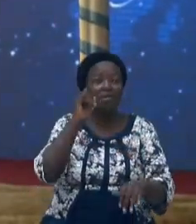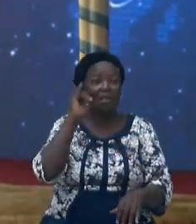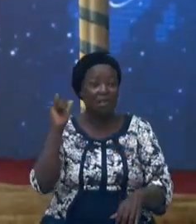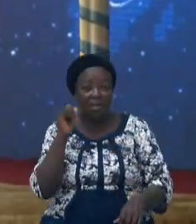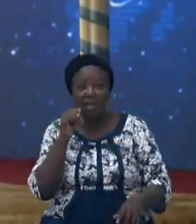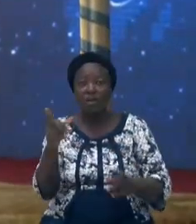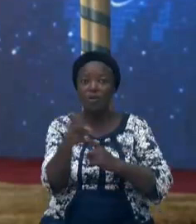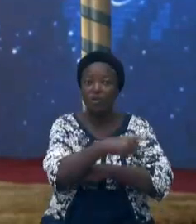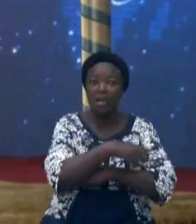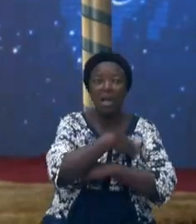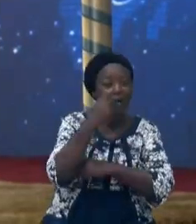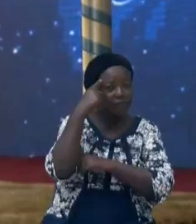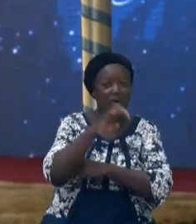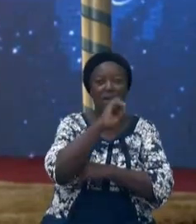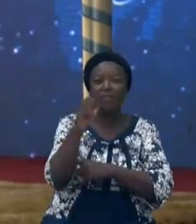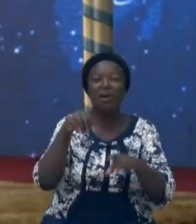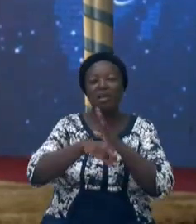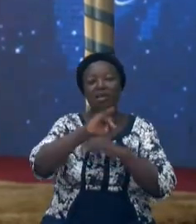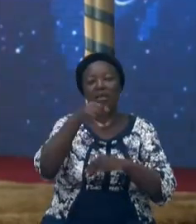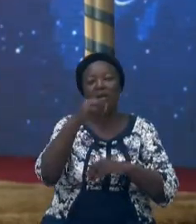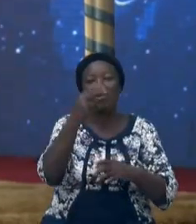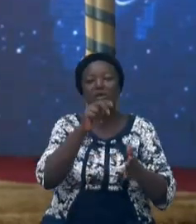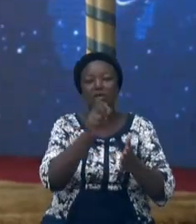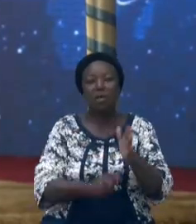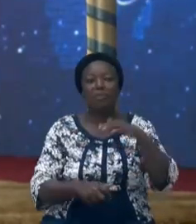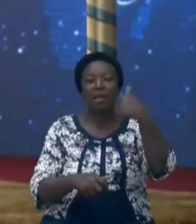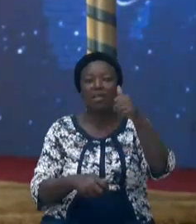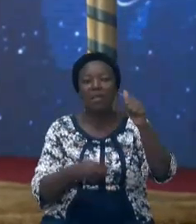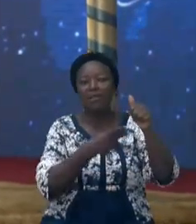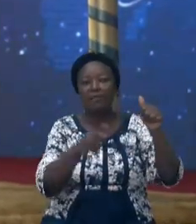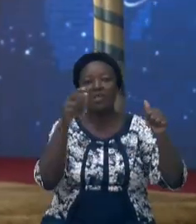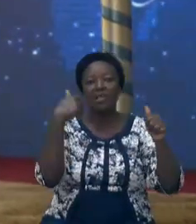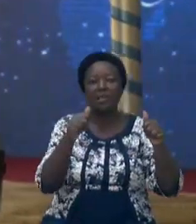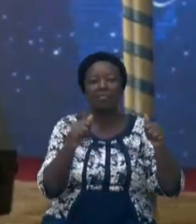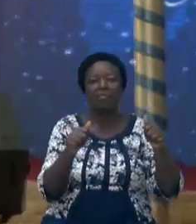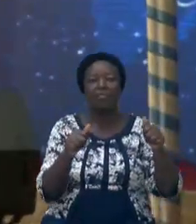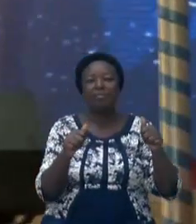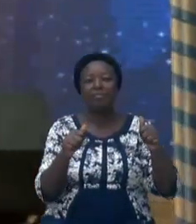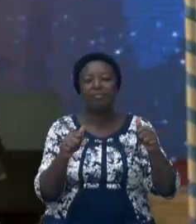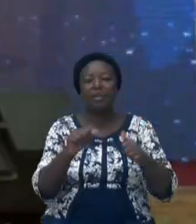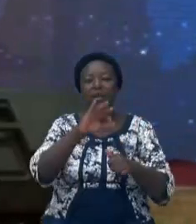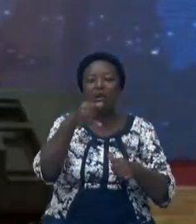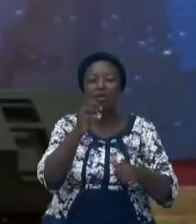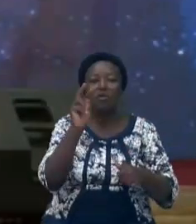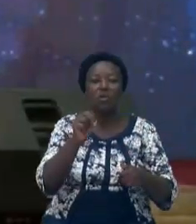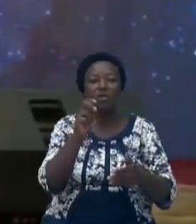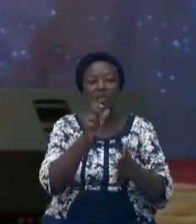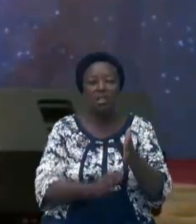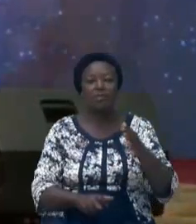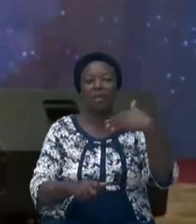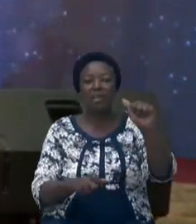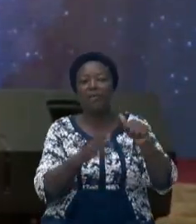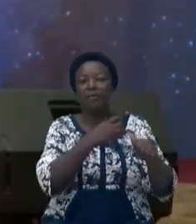hier aujourd'hui et éternellement voyage en chapiteau 10 1